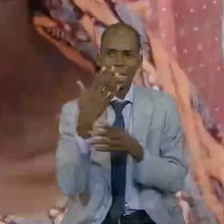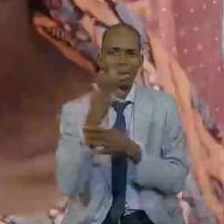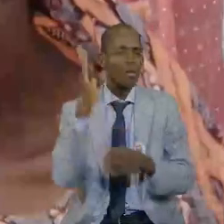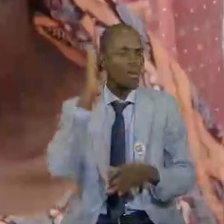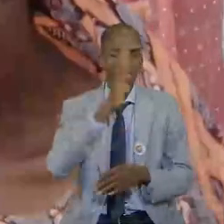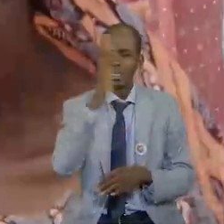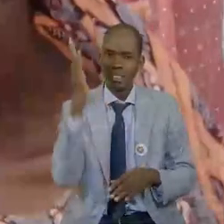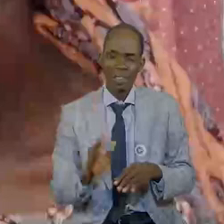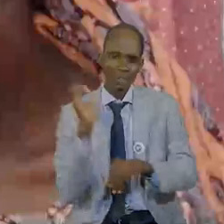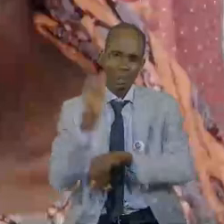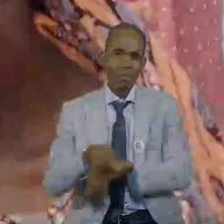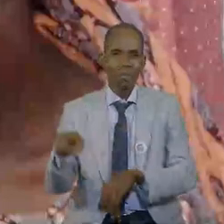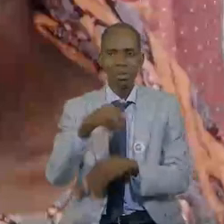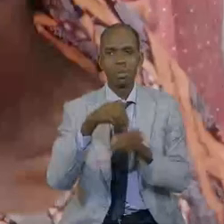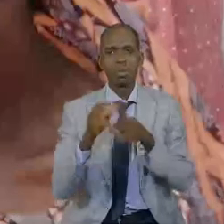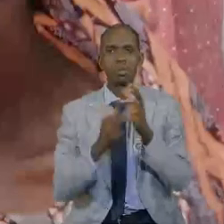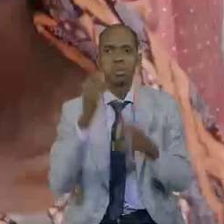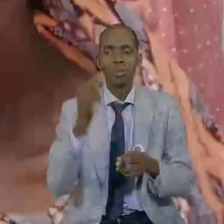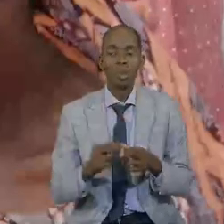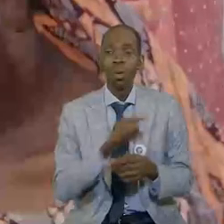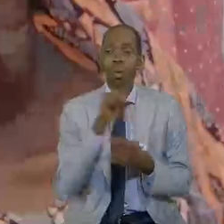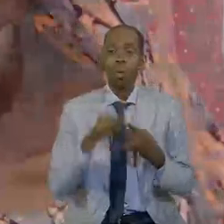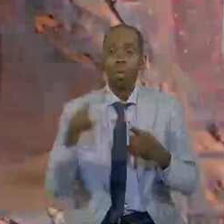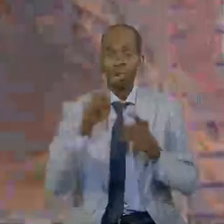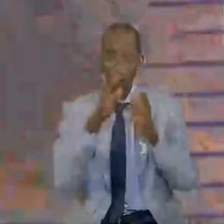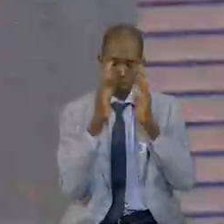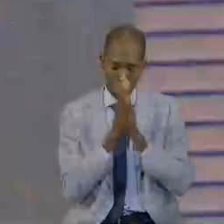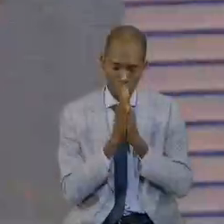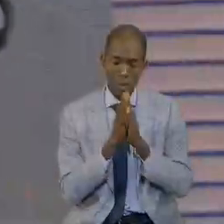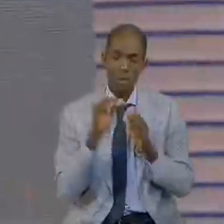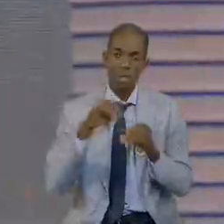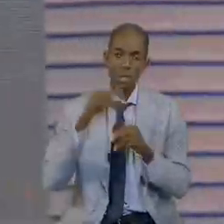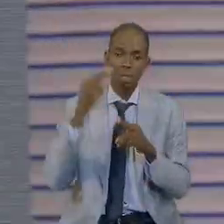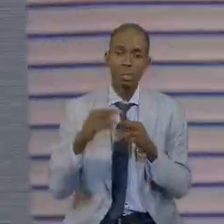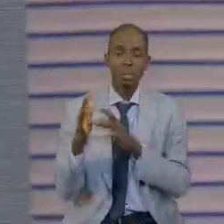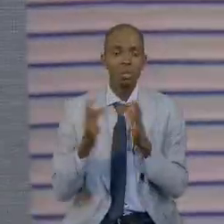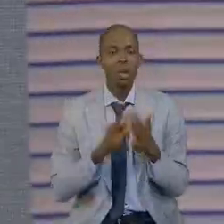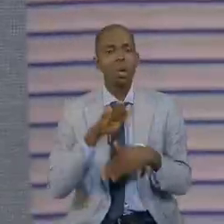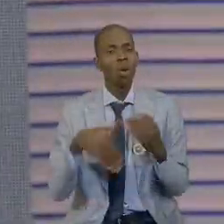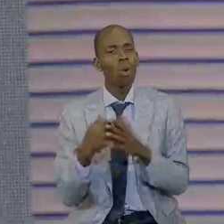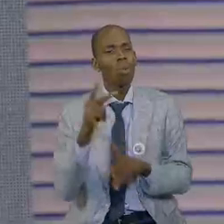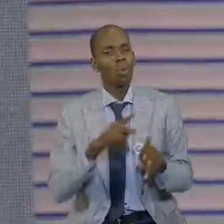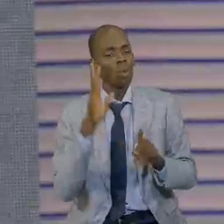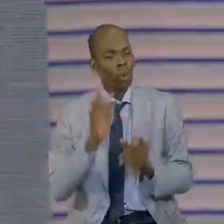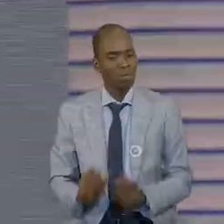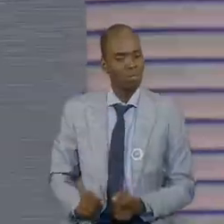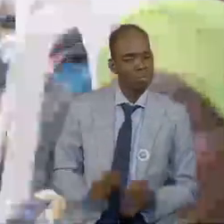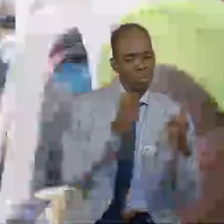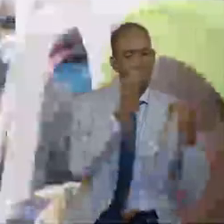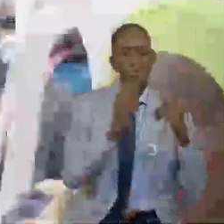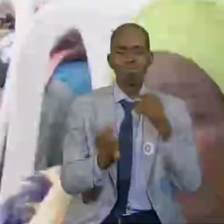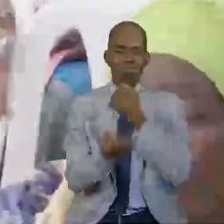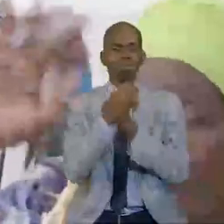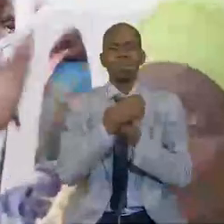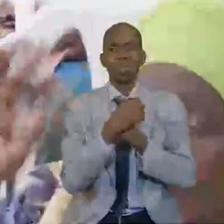me vaincre. When you call on the name of Jesus, all those people they flee away defeated in Jesus. Quand tu